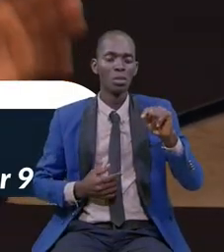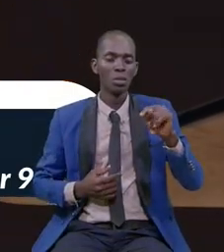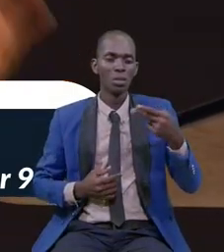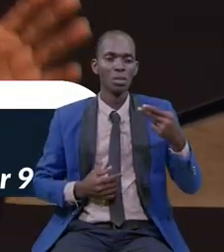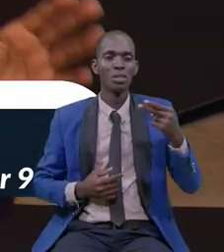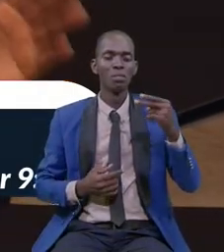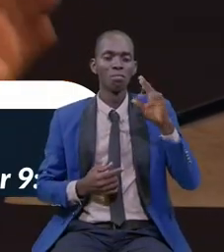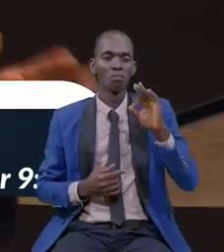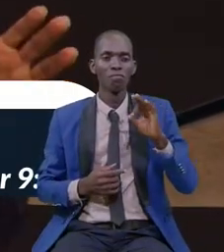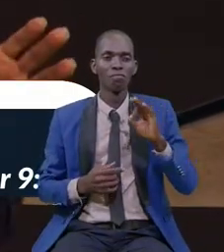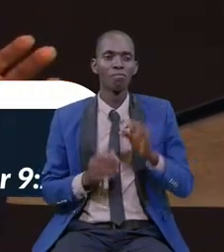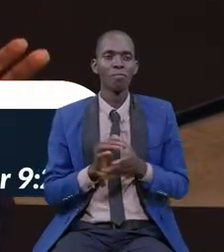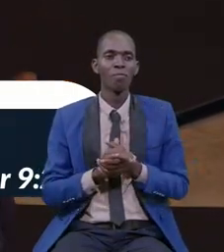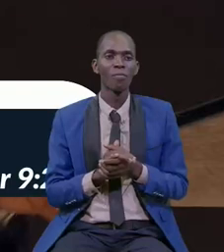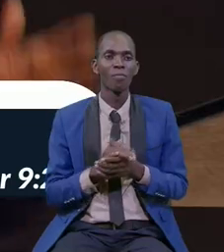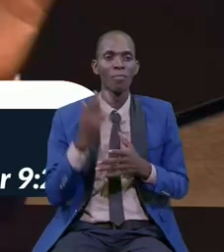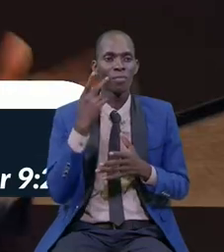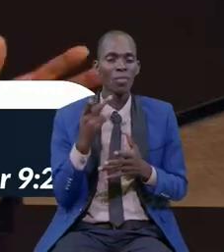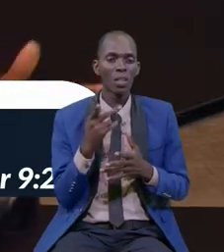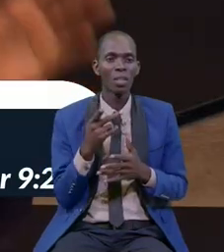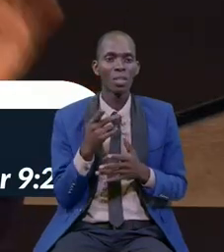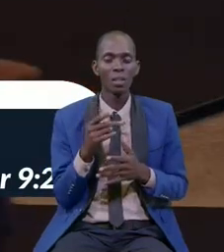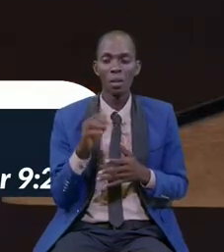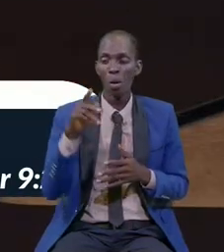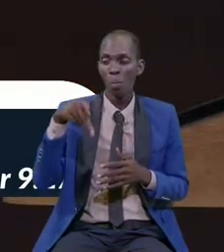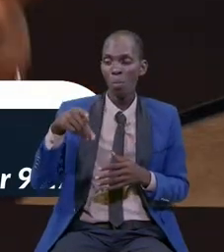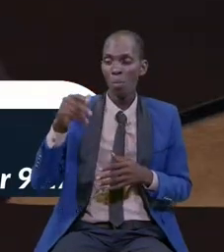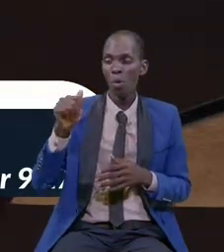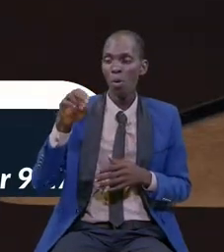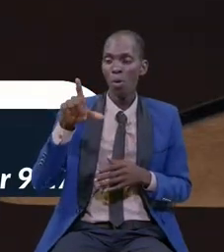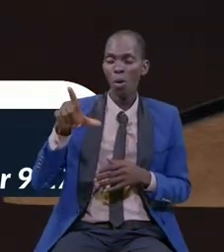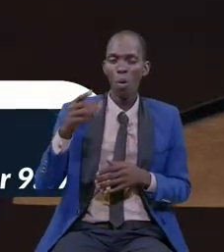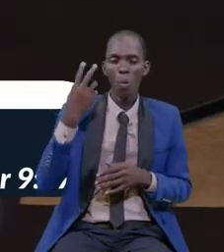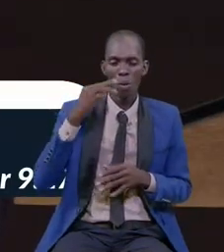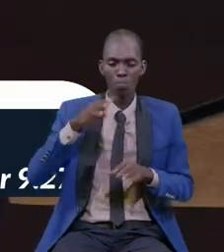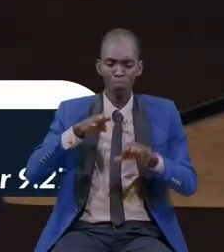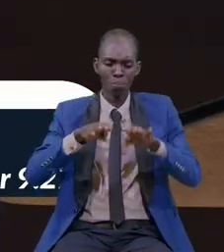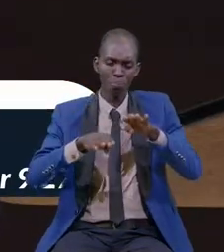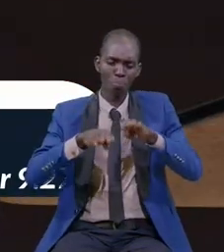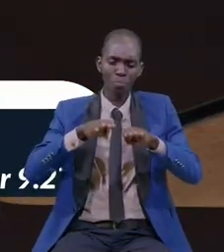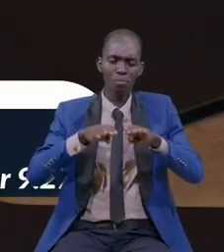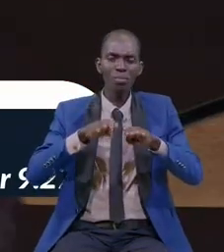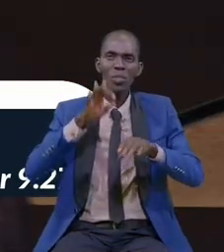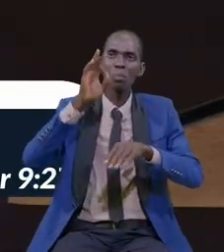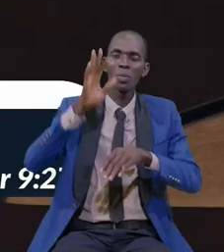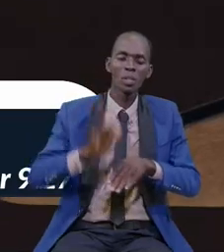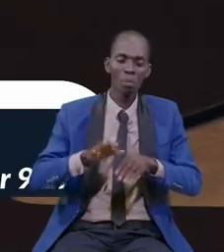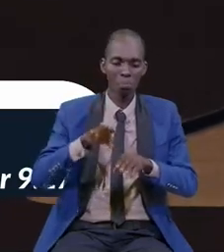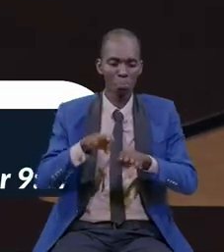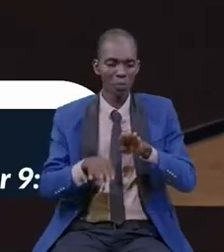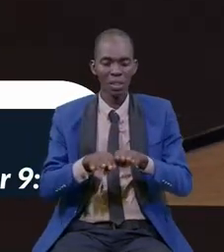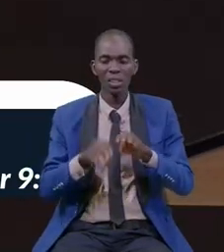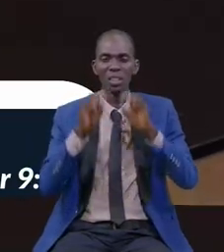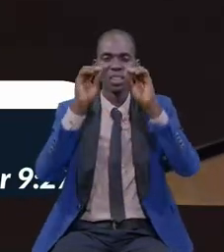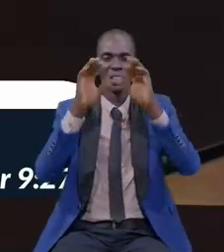équilibré il était un prédicateur équilibré il était un pasteur équilibré il était un apôtre équilibré